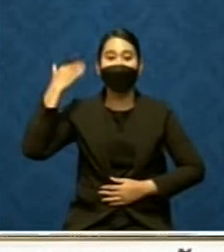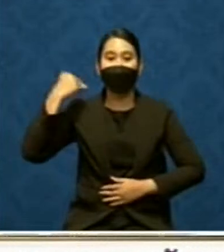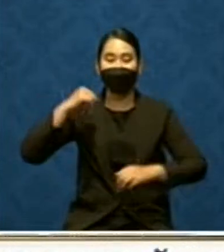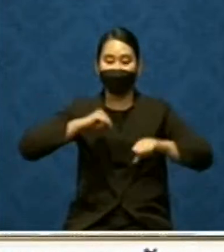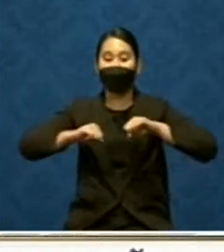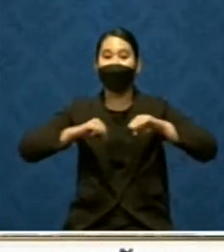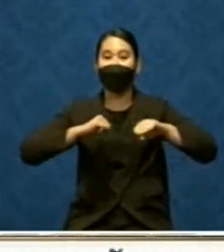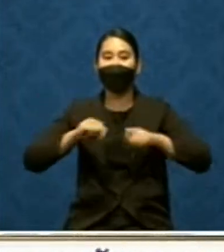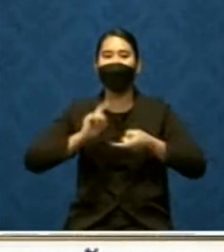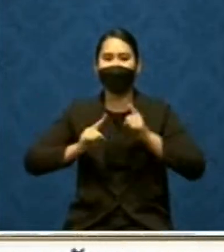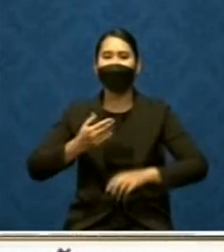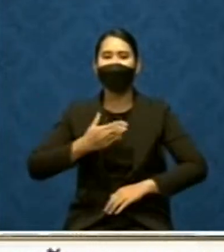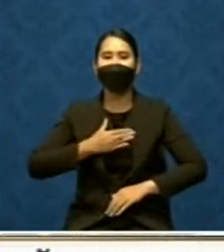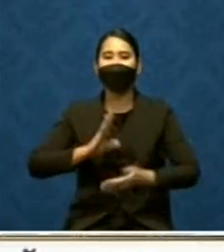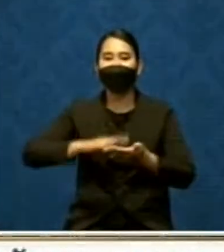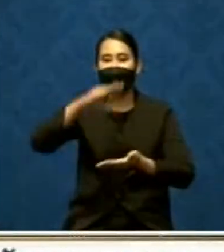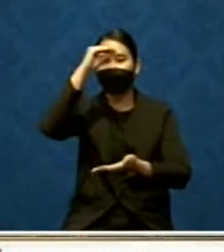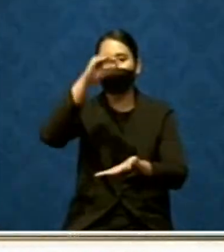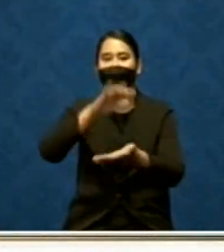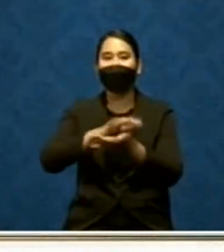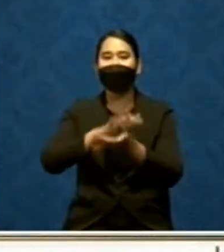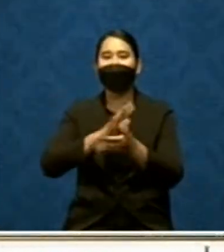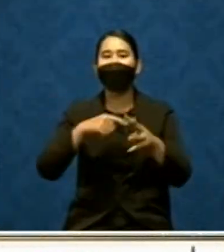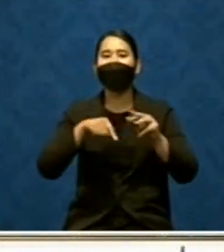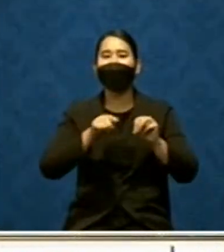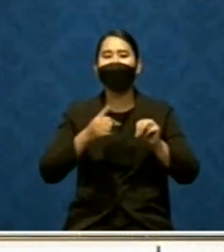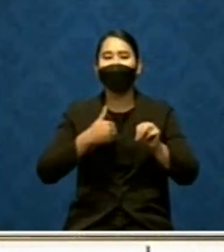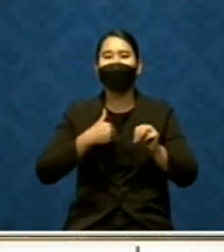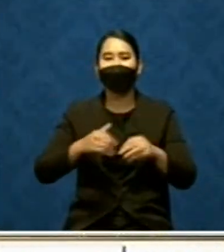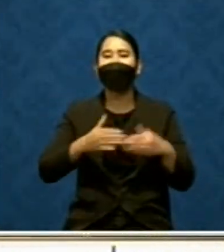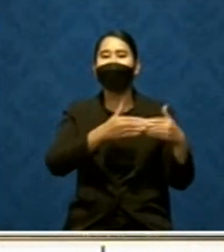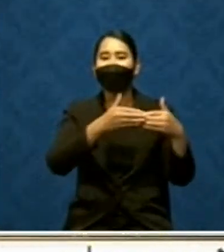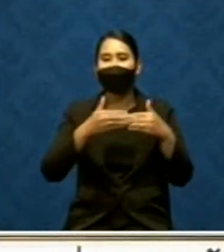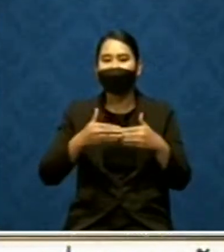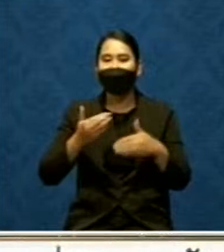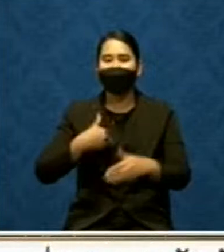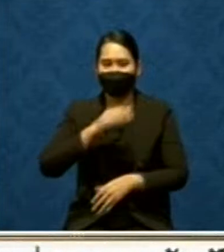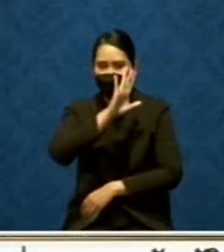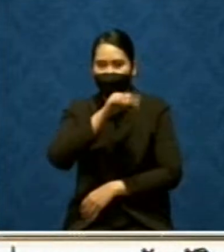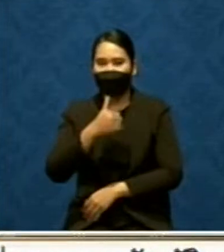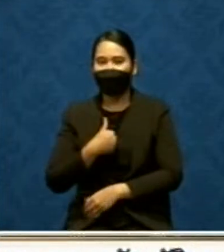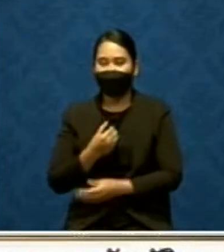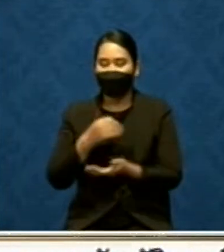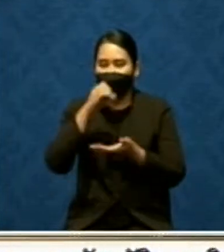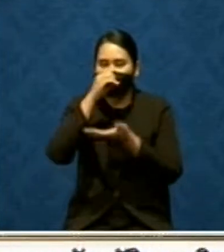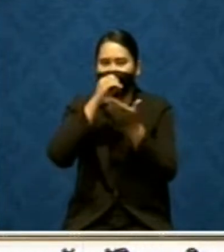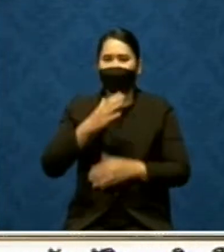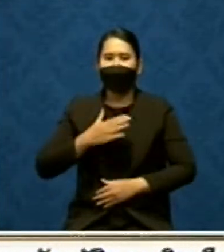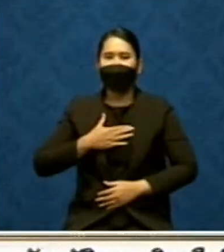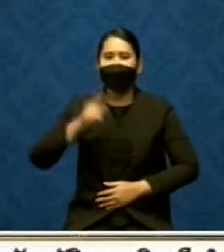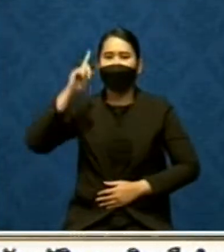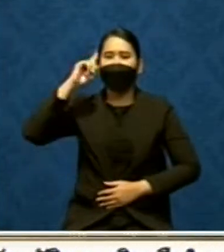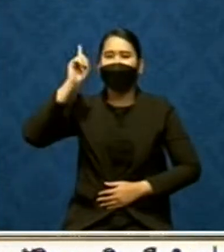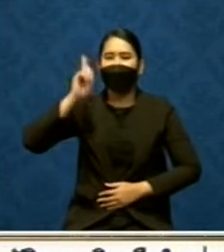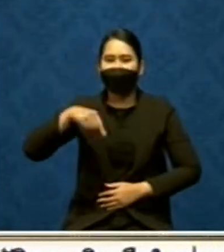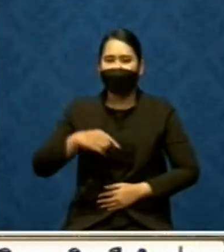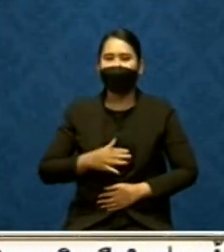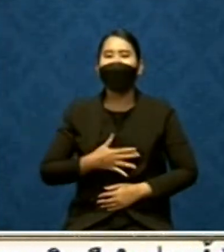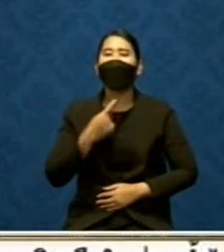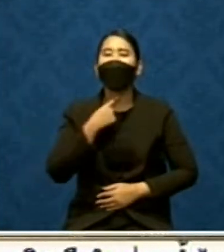เพื่อนผมตอนหนุ่มๆเรียนมัธยมมันชอบชวนผมไปดูดปูนไอ้ผมเนี่ยก็ไม่ค่อยถนัดเนื่องจากเป็นโร